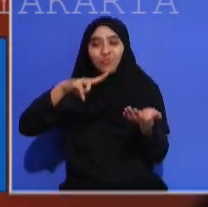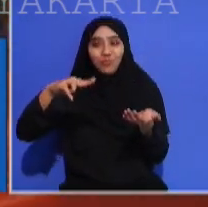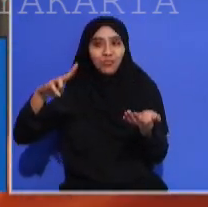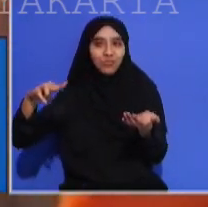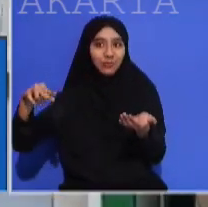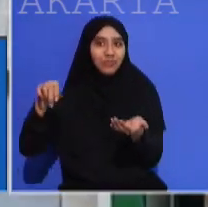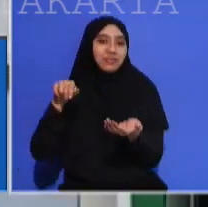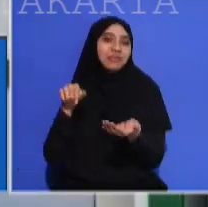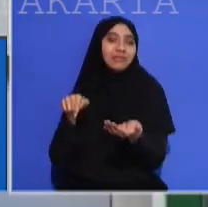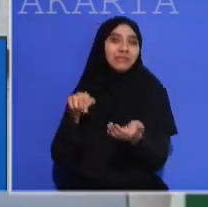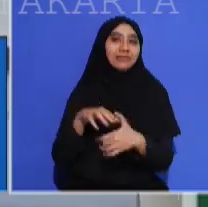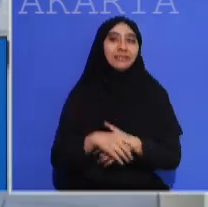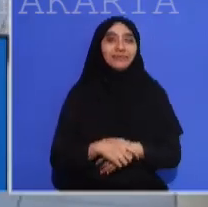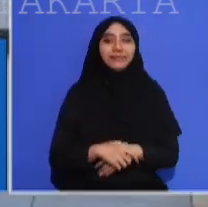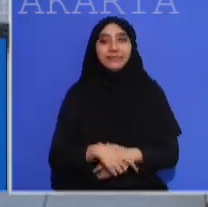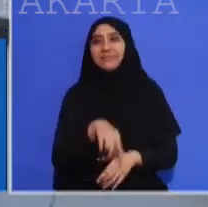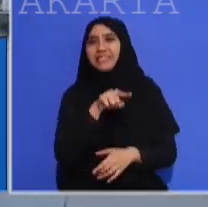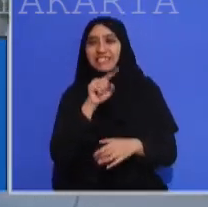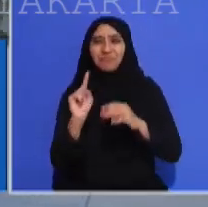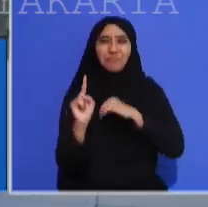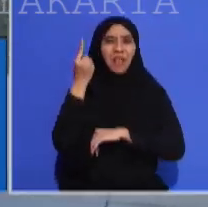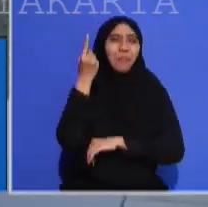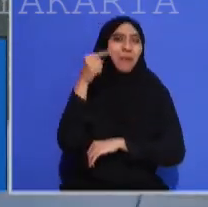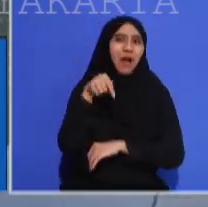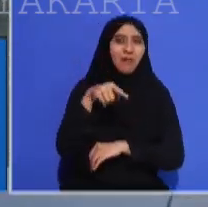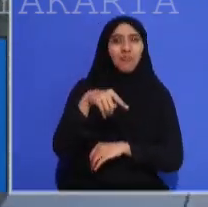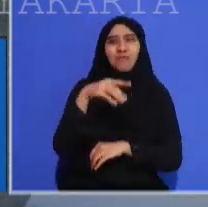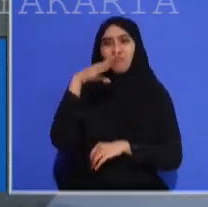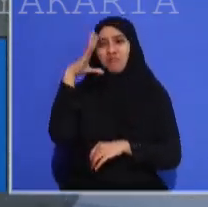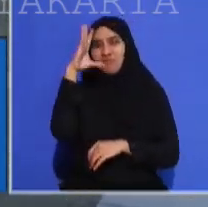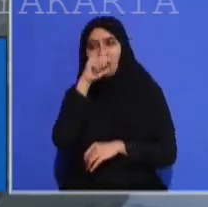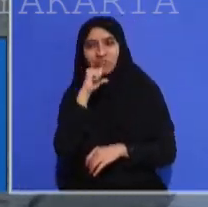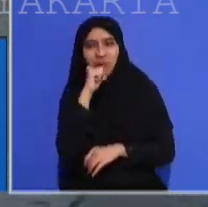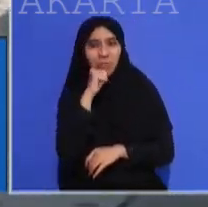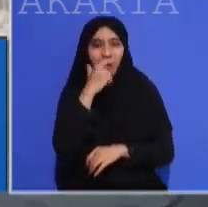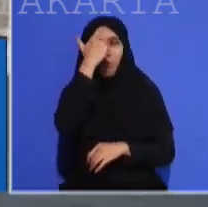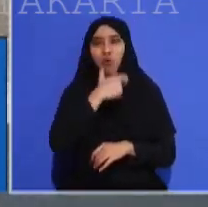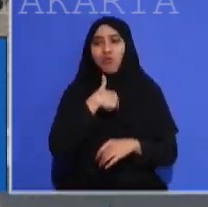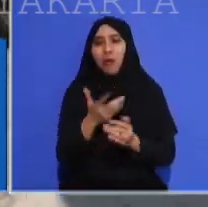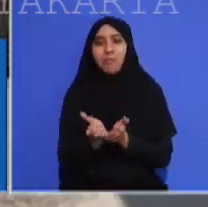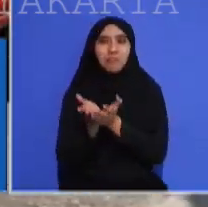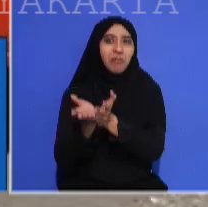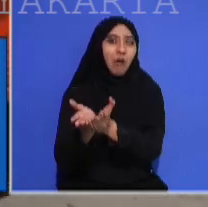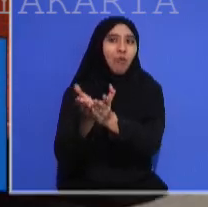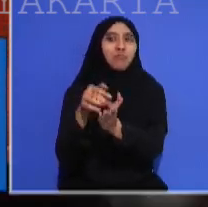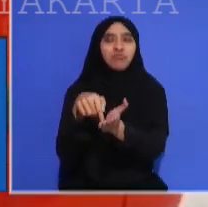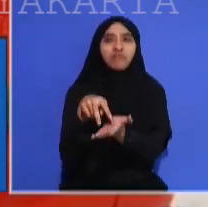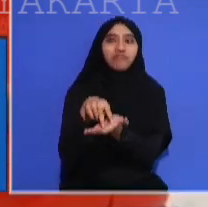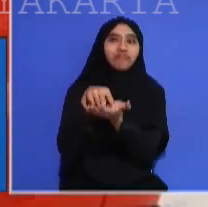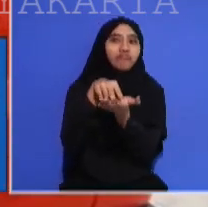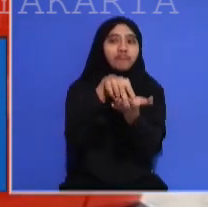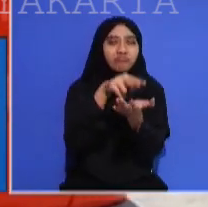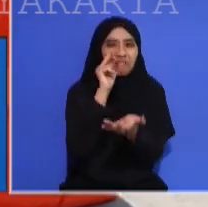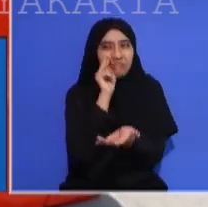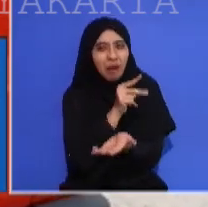Kidul jenazah Ini pertama kali diketahui oleh nelayan Pantai Baron saat melaut awalnya nelayan tersebut merasa